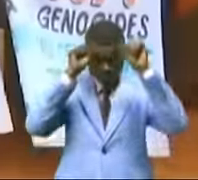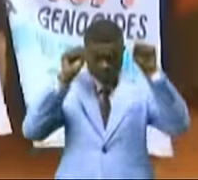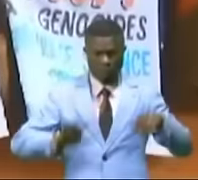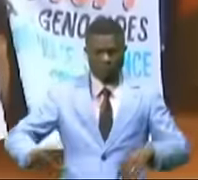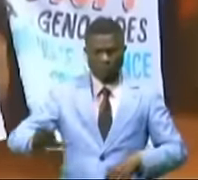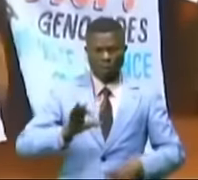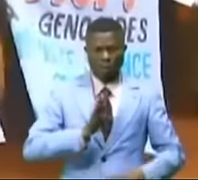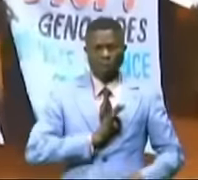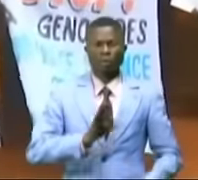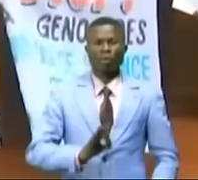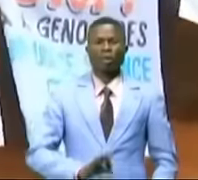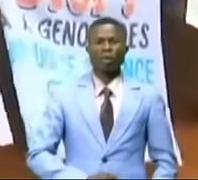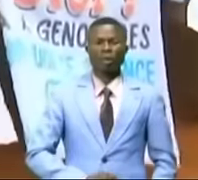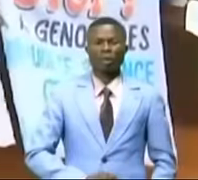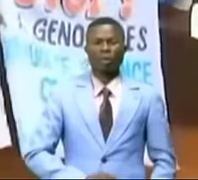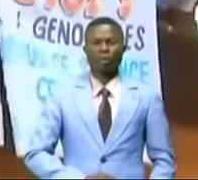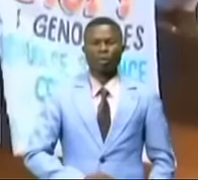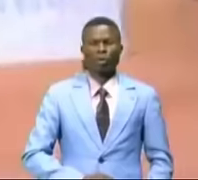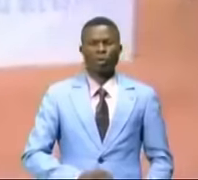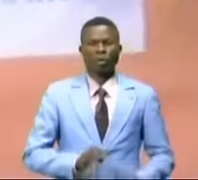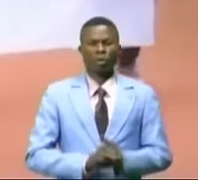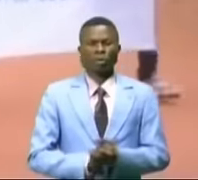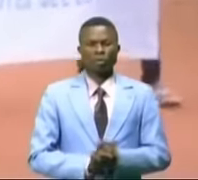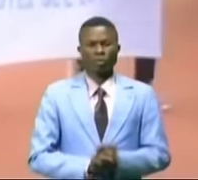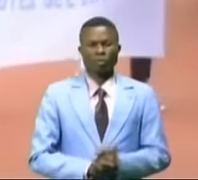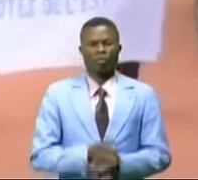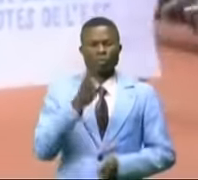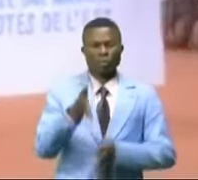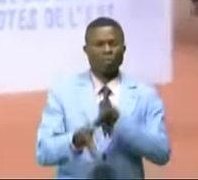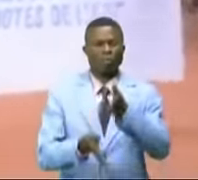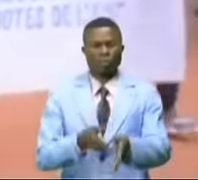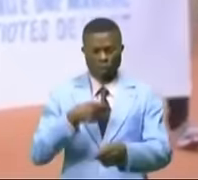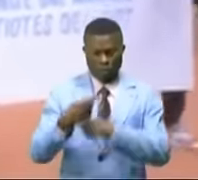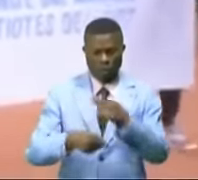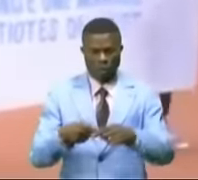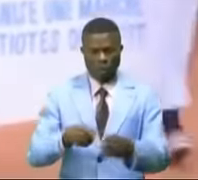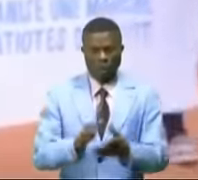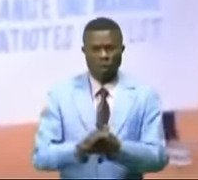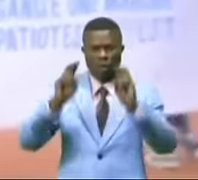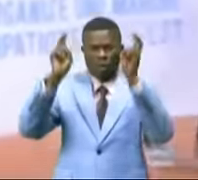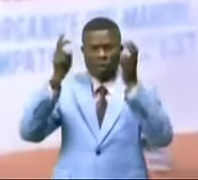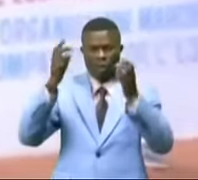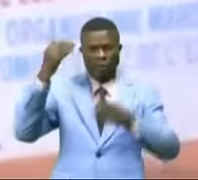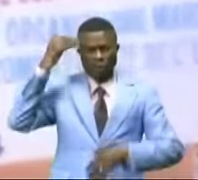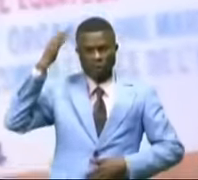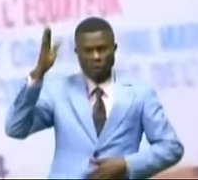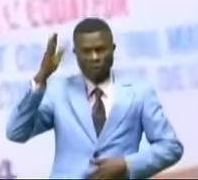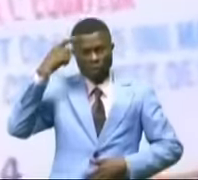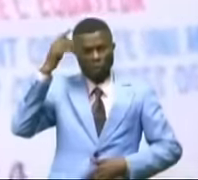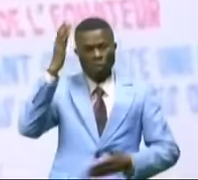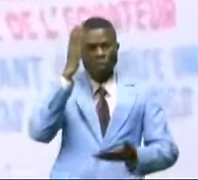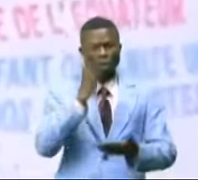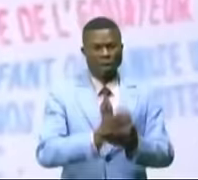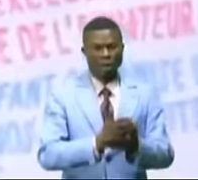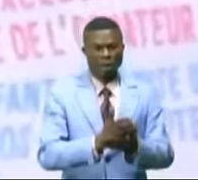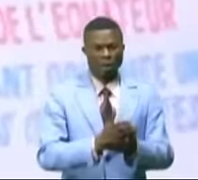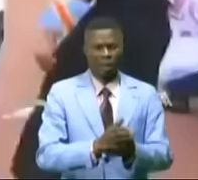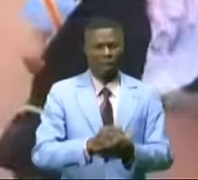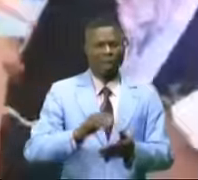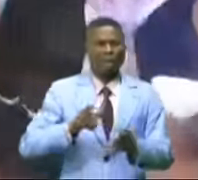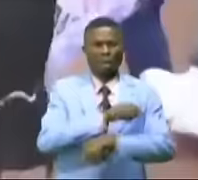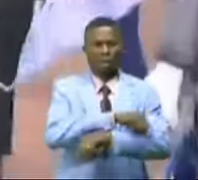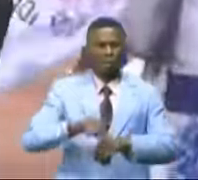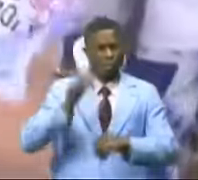l'État, Félix Antoine Tshisekedi Tshilombo. Cette marche est partie de la mairie de Mbandaka pour chuter au gouvernorat de